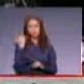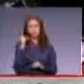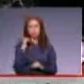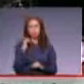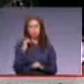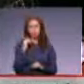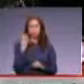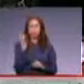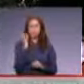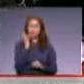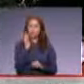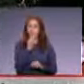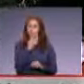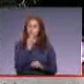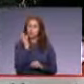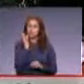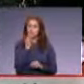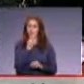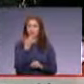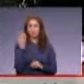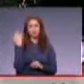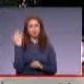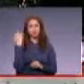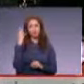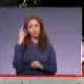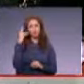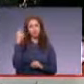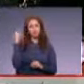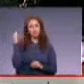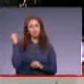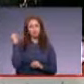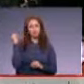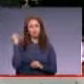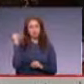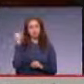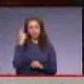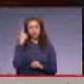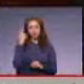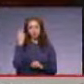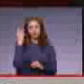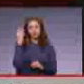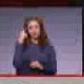في حاجات كتير، بس انا مش عايزه افتكرها عشان ما